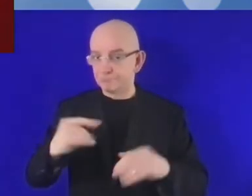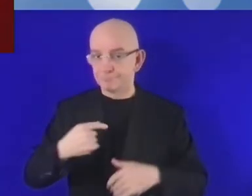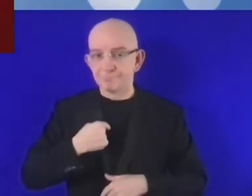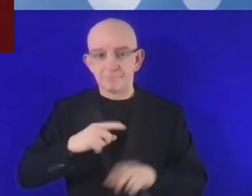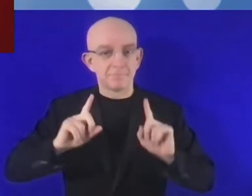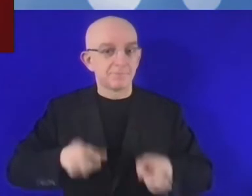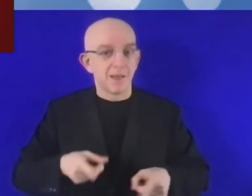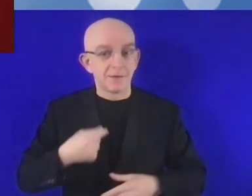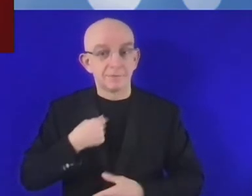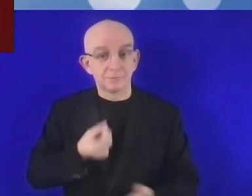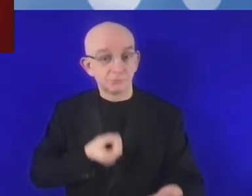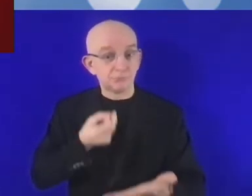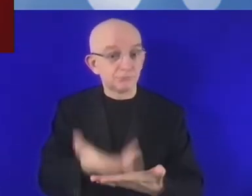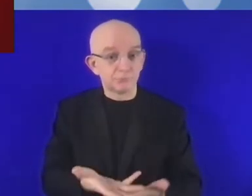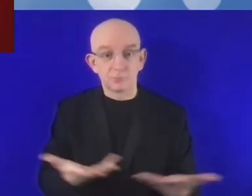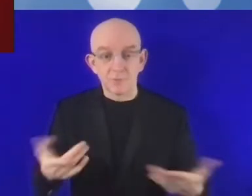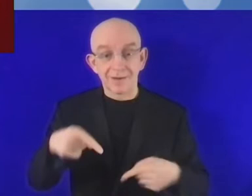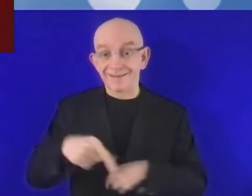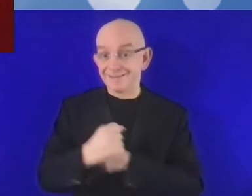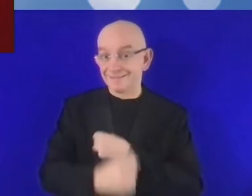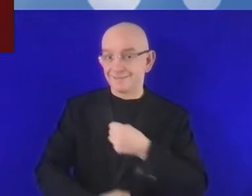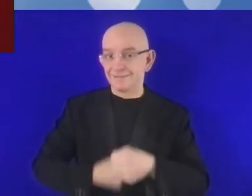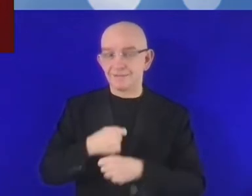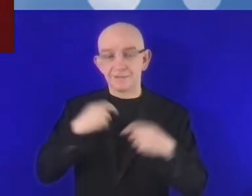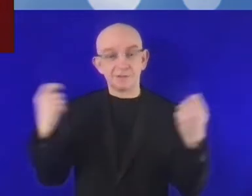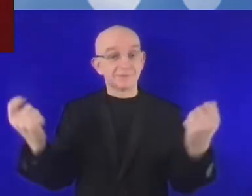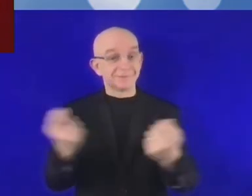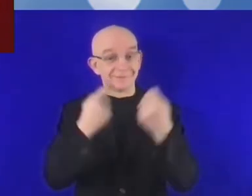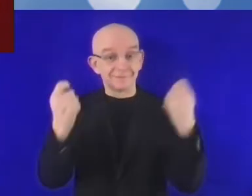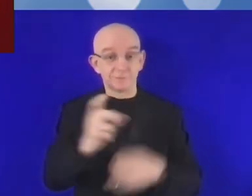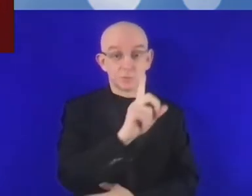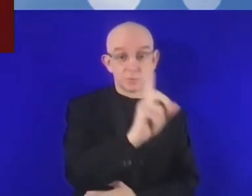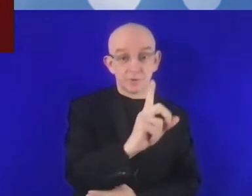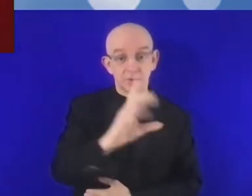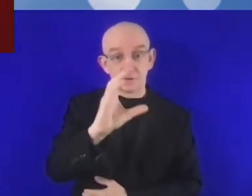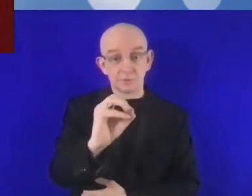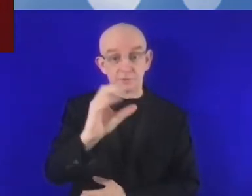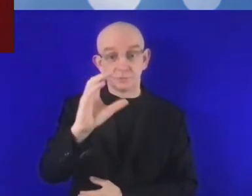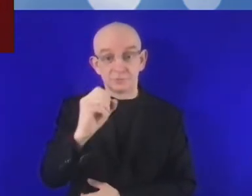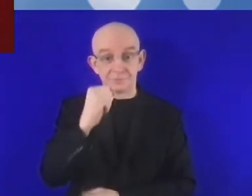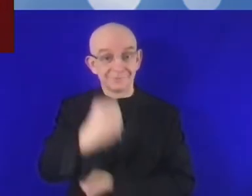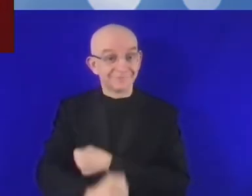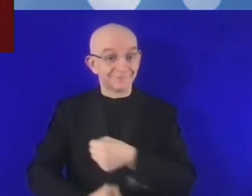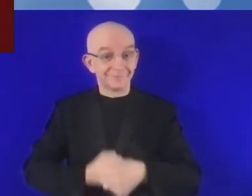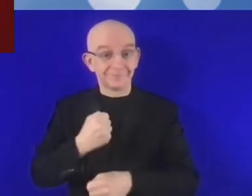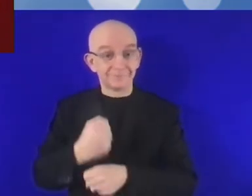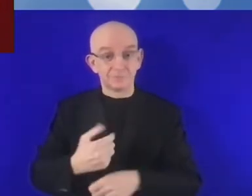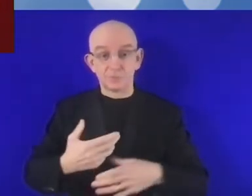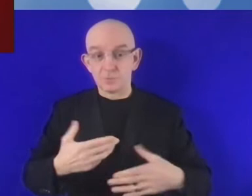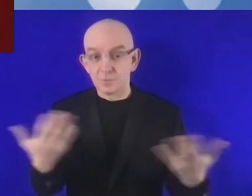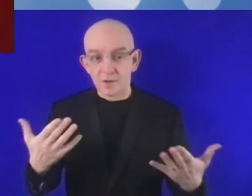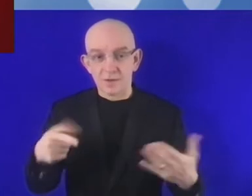يتبع ذلك ما سيحصل في كاتوفيتسا. أود أن أستغل هذه الفرصة أيضا أننا في هذا